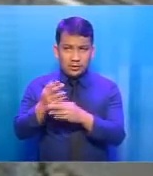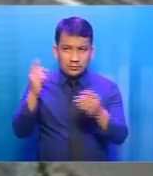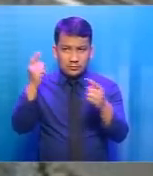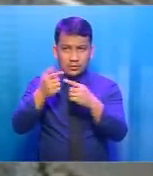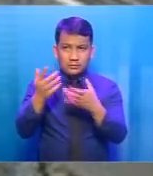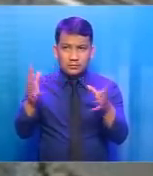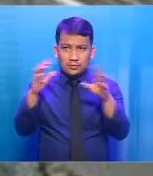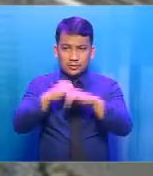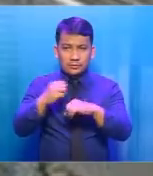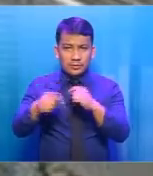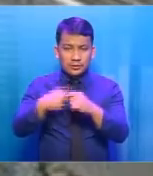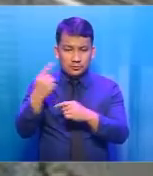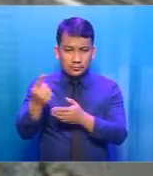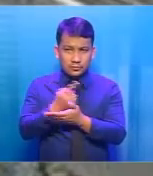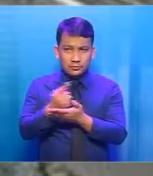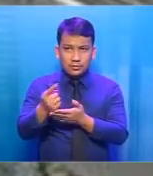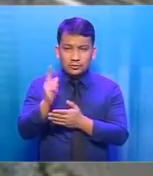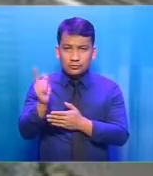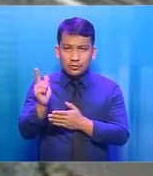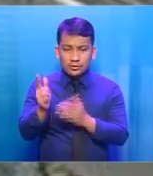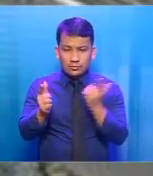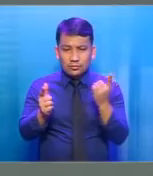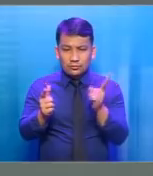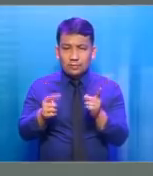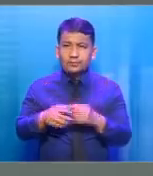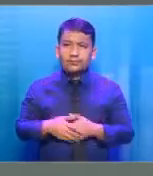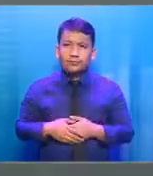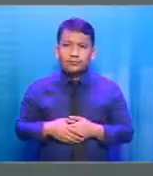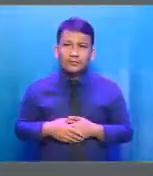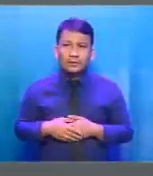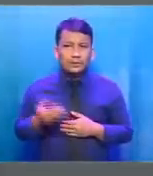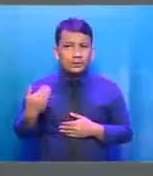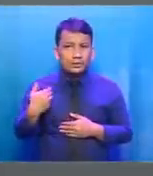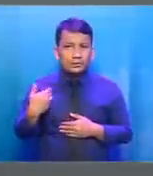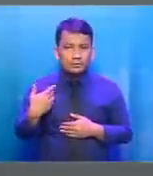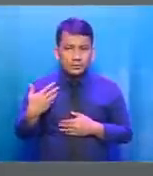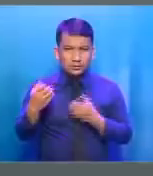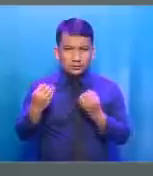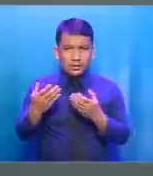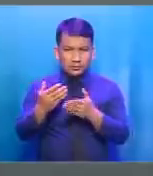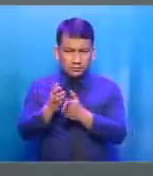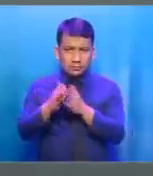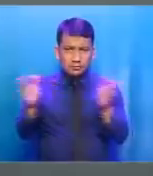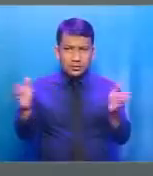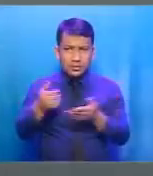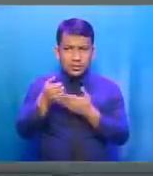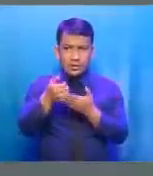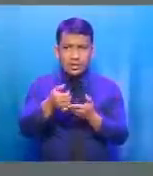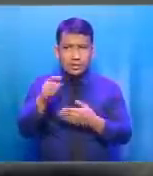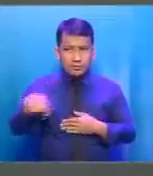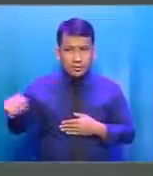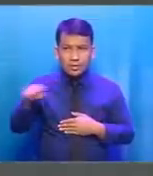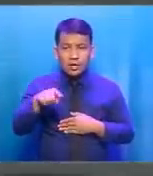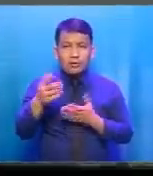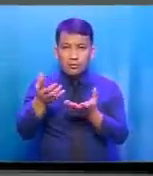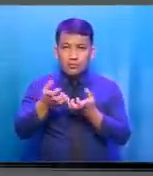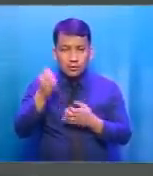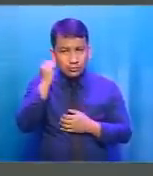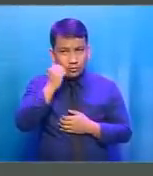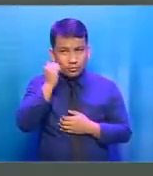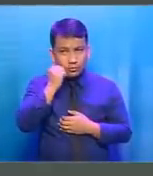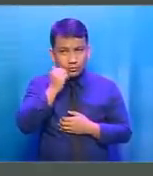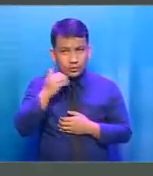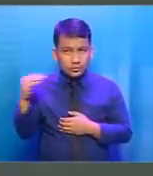na matapos sa unang bahagi ng 2021. Di pa man tapos, malaking tulong na raw ito sa mga motoristang araw-araw